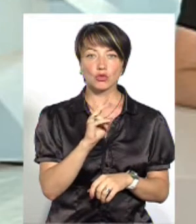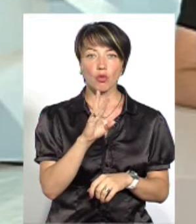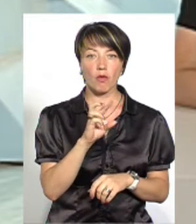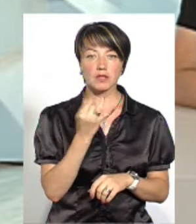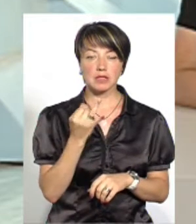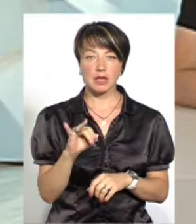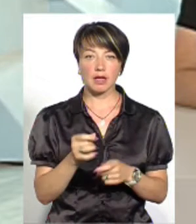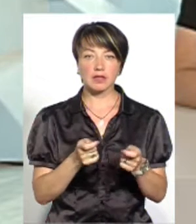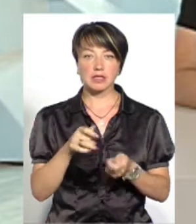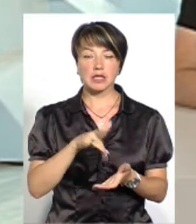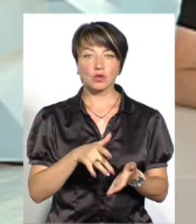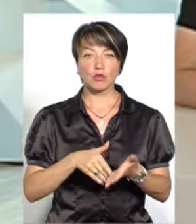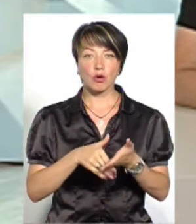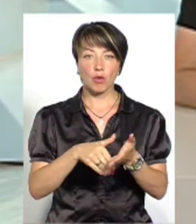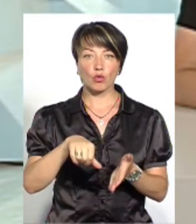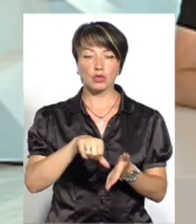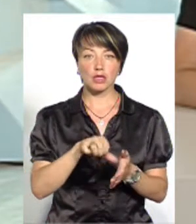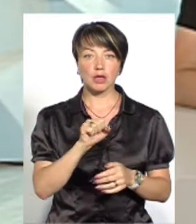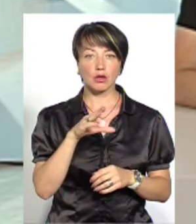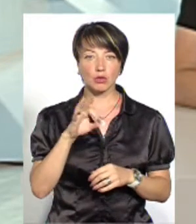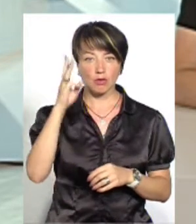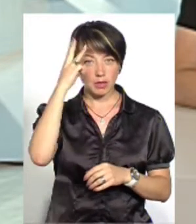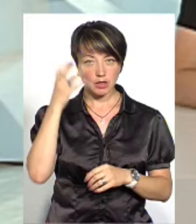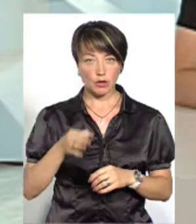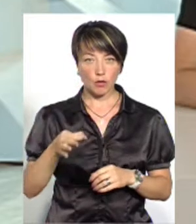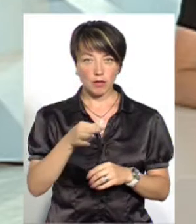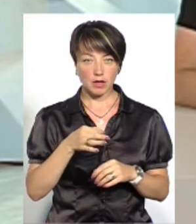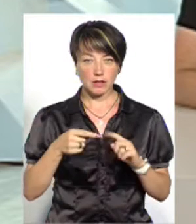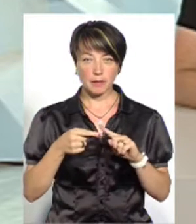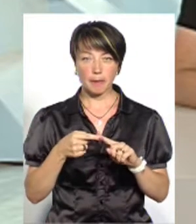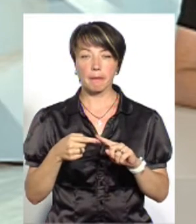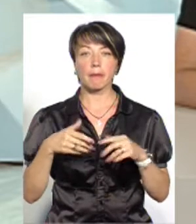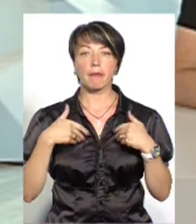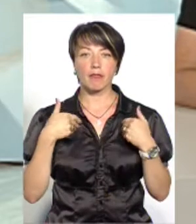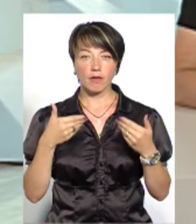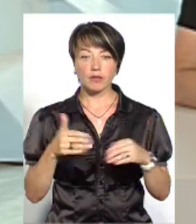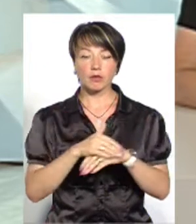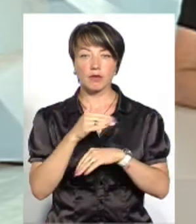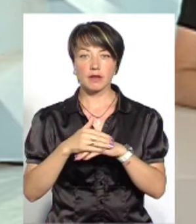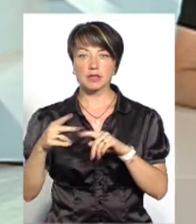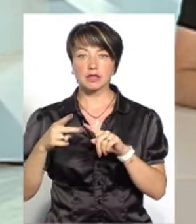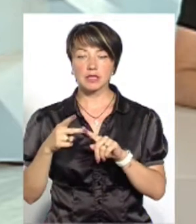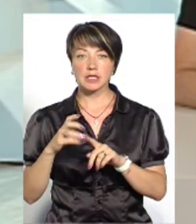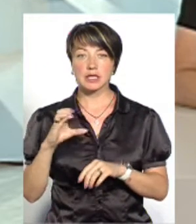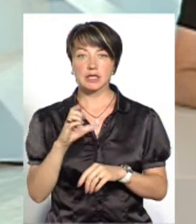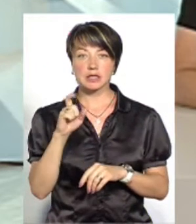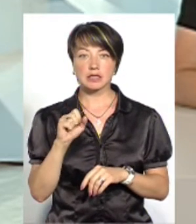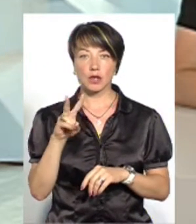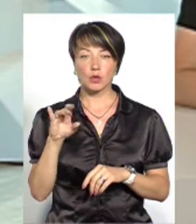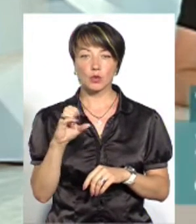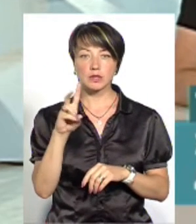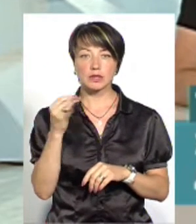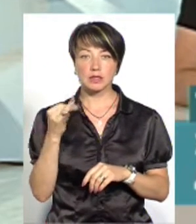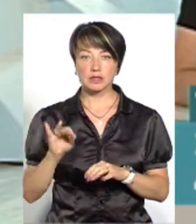Шрубковським, керівником Центру допомоги учасникам АТО у Хмельницькій області. Вітаю вас, пане Володимире. Доброго вечора. І Сергієм Залузьким, заступником